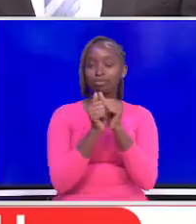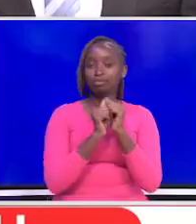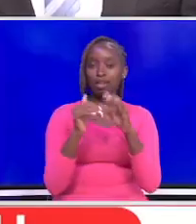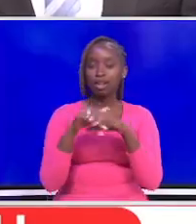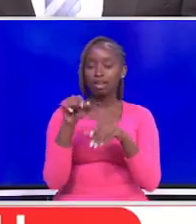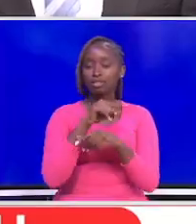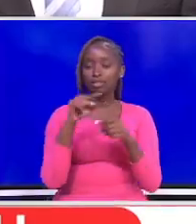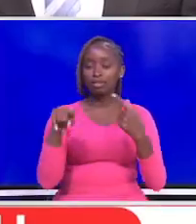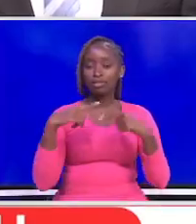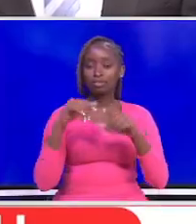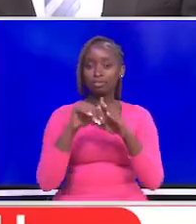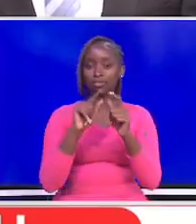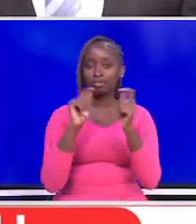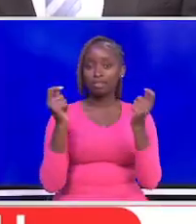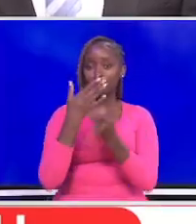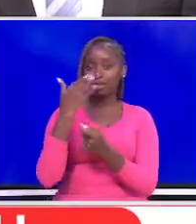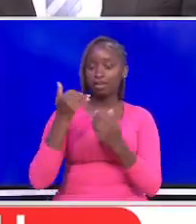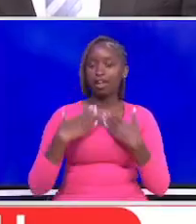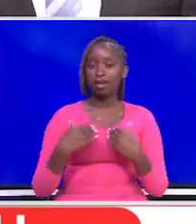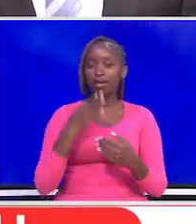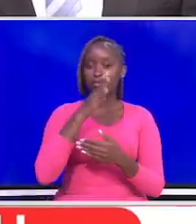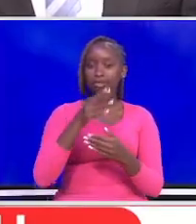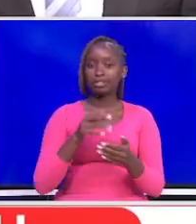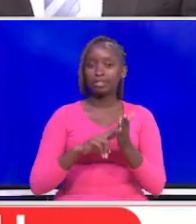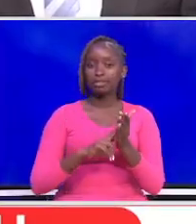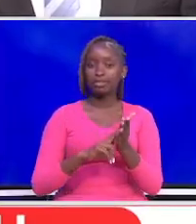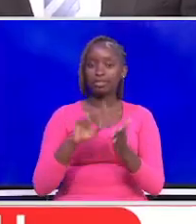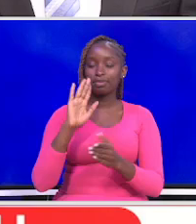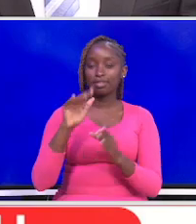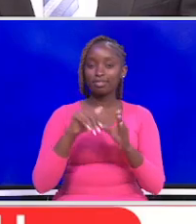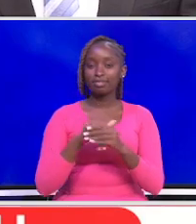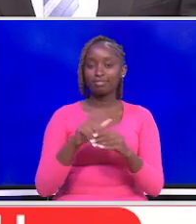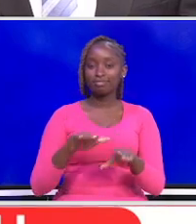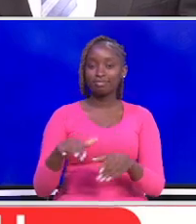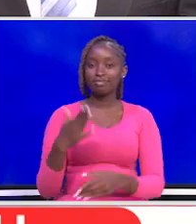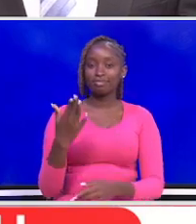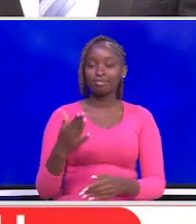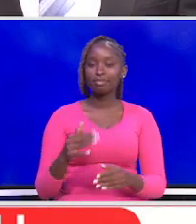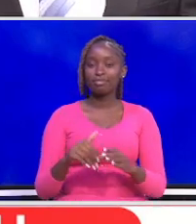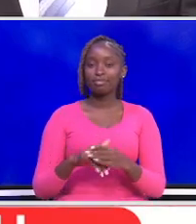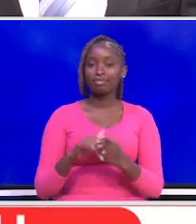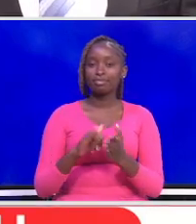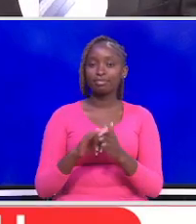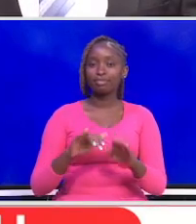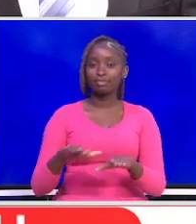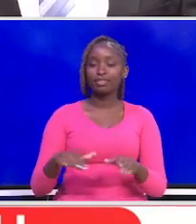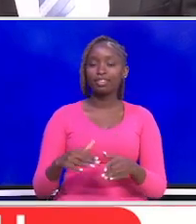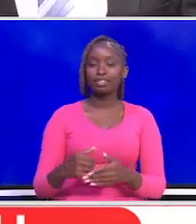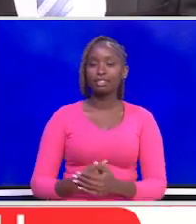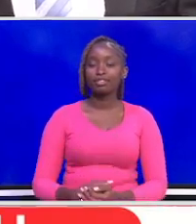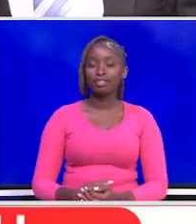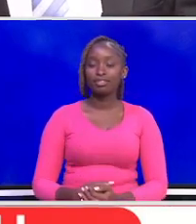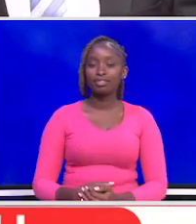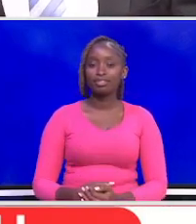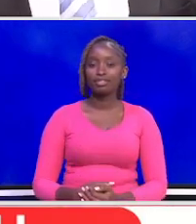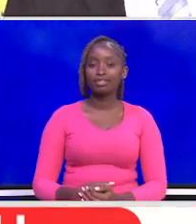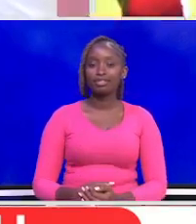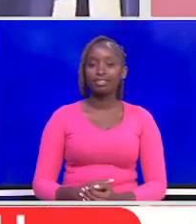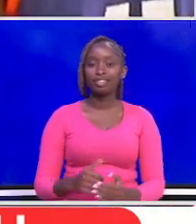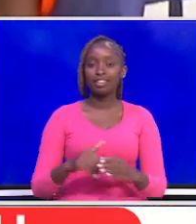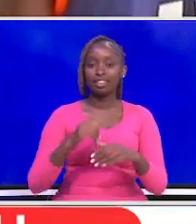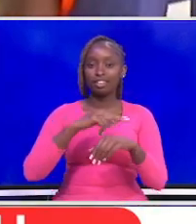hayo, na timu bora zitaiwakilisha ama litaliwakilisha eneo hilo kwenye mashindano ya kitaifa.